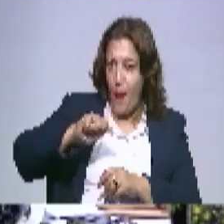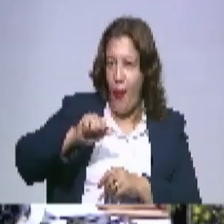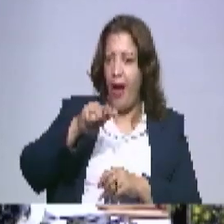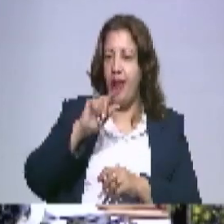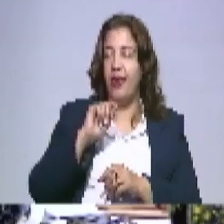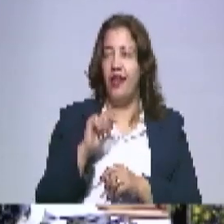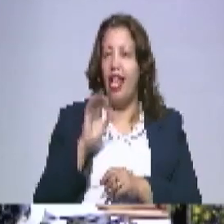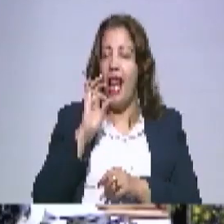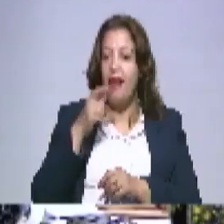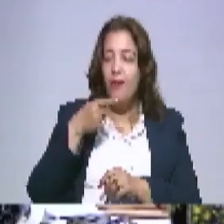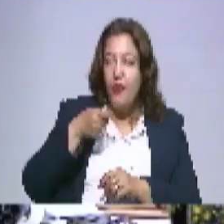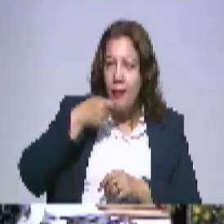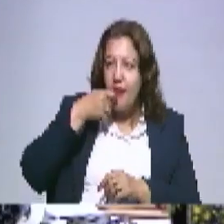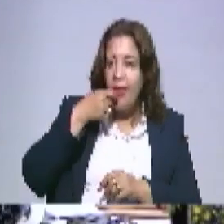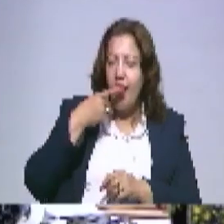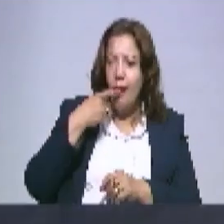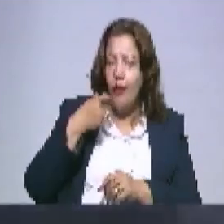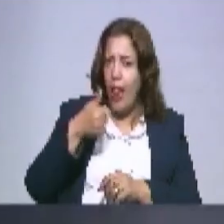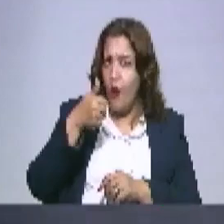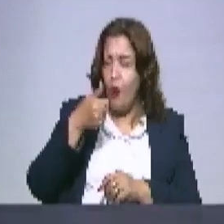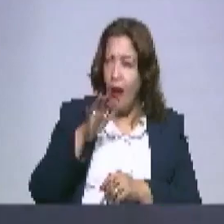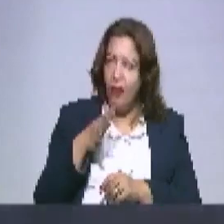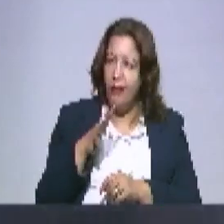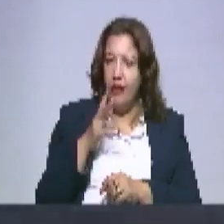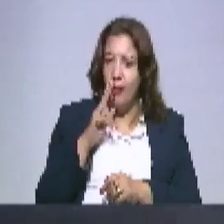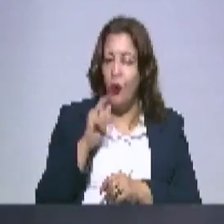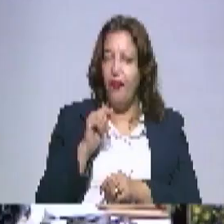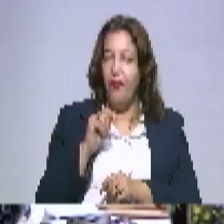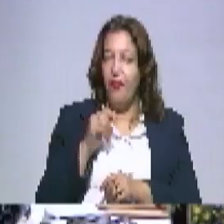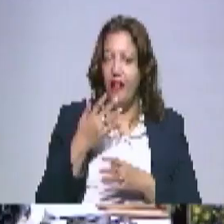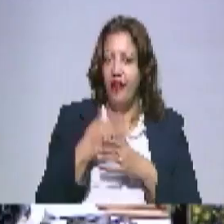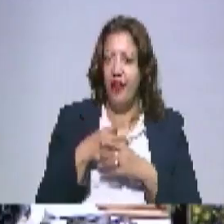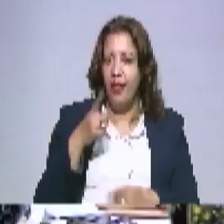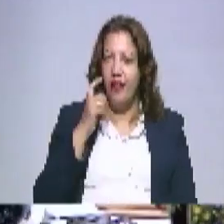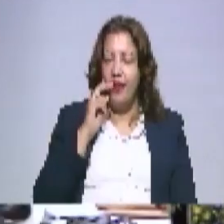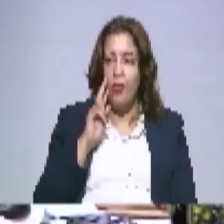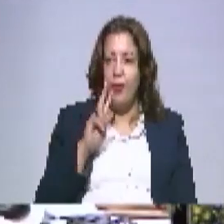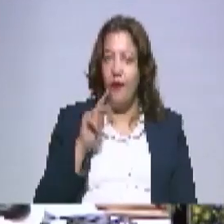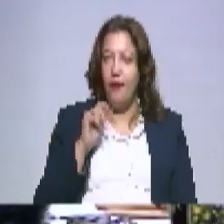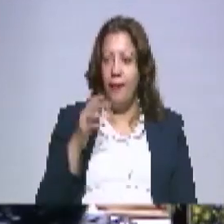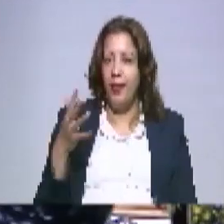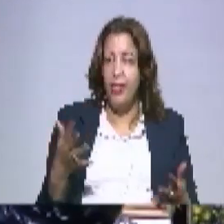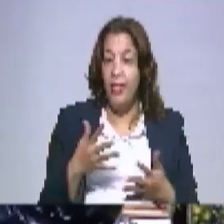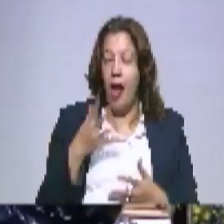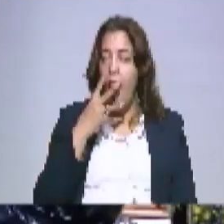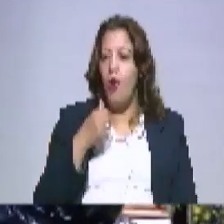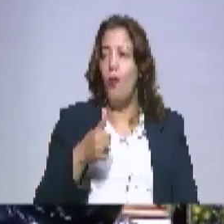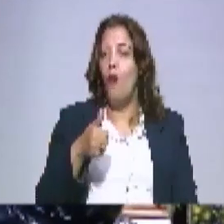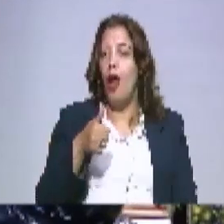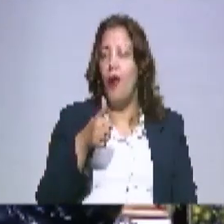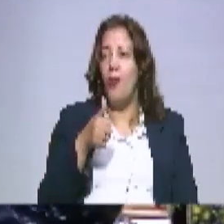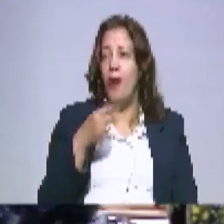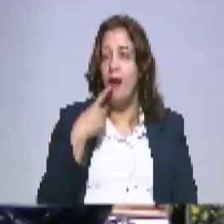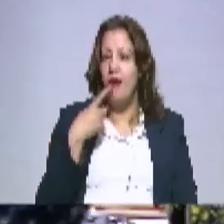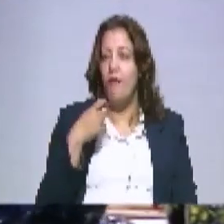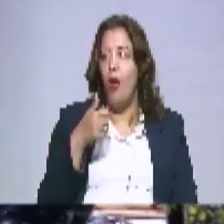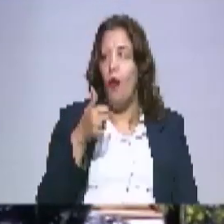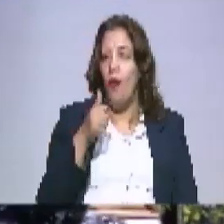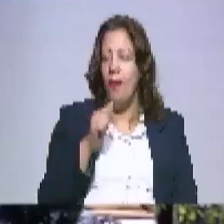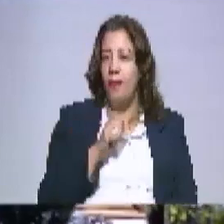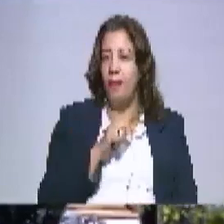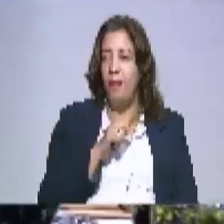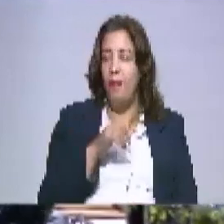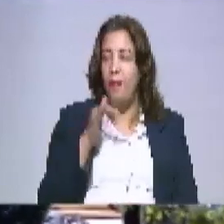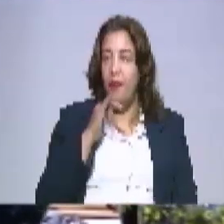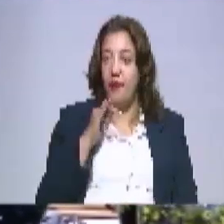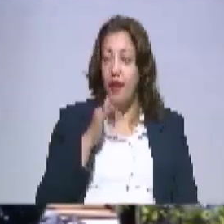انا لازم ادوق اشوف النتيجه الرائعه اللي هتطلع. المسقعه دي يا جماعه صنف حرش كده شويه، عشان